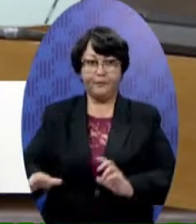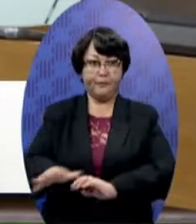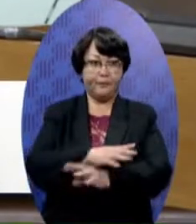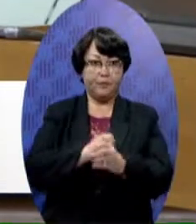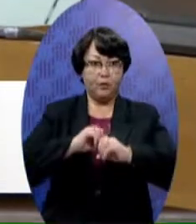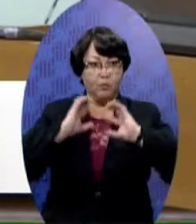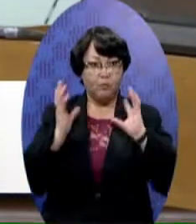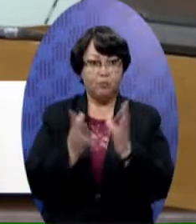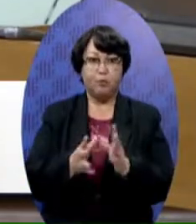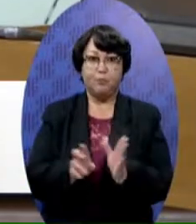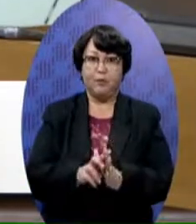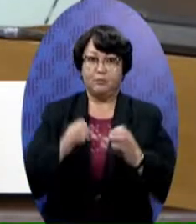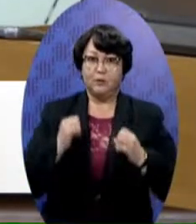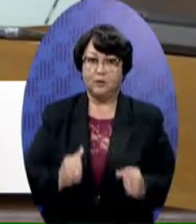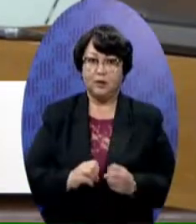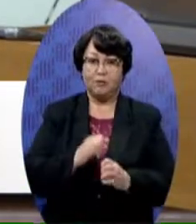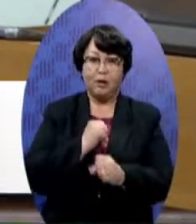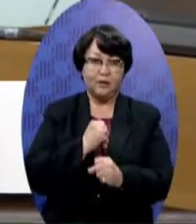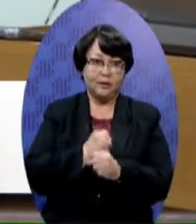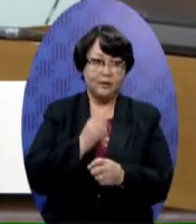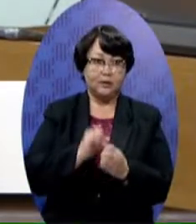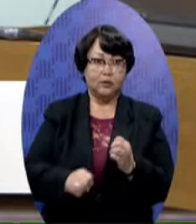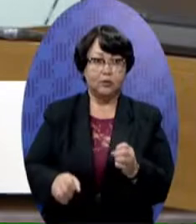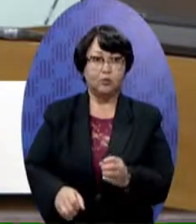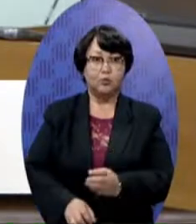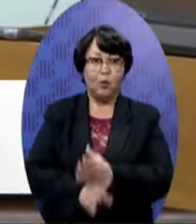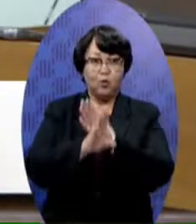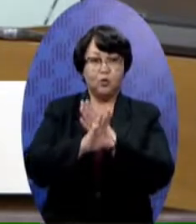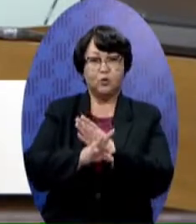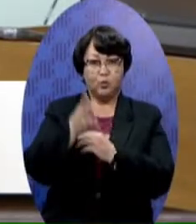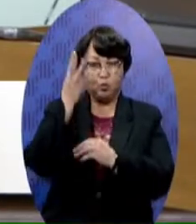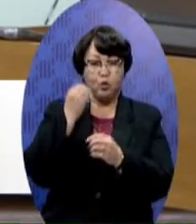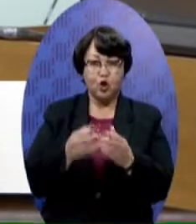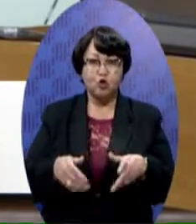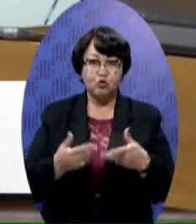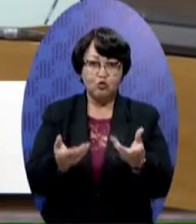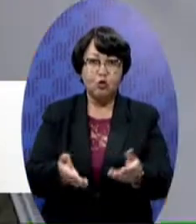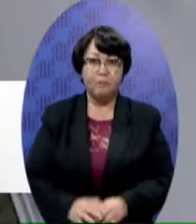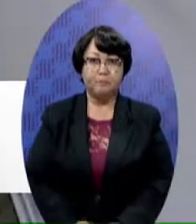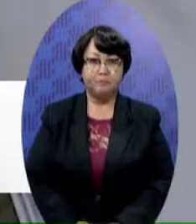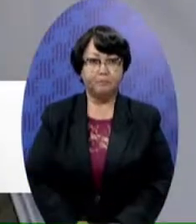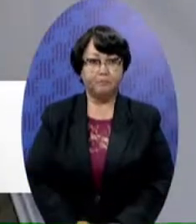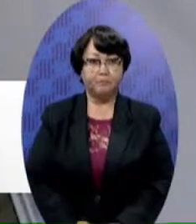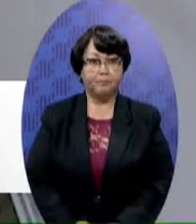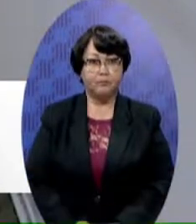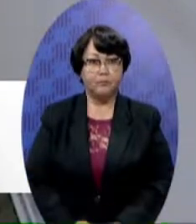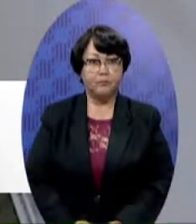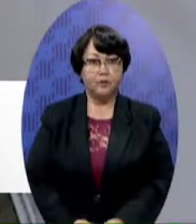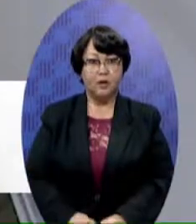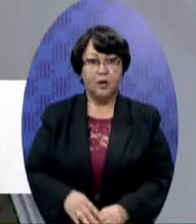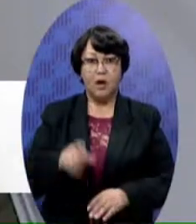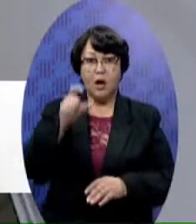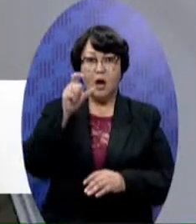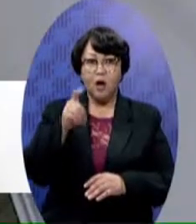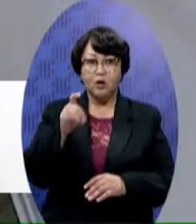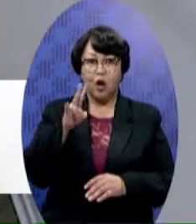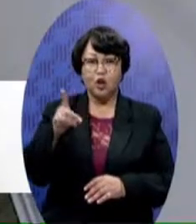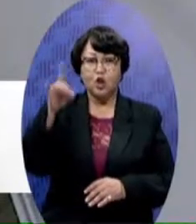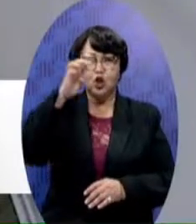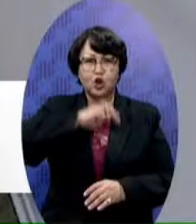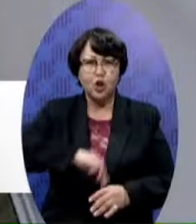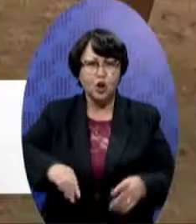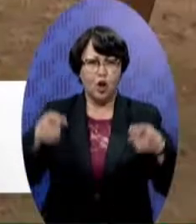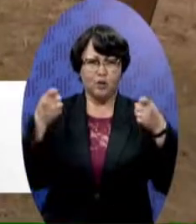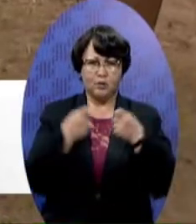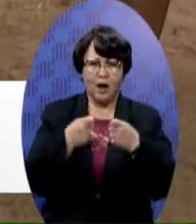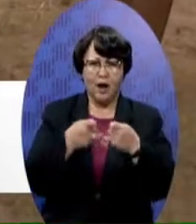боломжоороо ажиллаад одоо ер нь дуусгаж хөлөөлгөж өгнө гэсэн ийм байр байдалтай ажиллаж байна. Эх орон тусгаар тогтнолынхаа төлөө тэмцсэн энэ